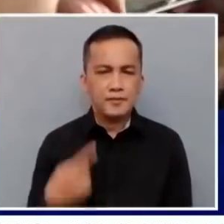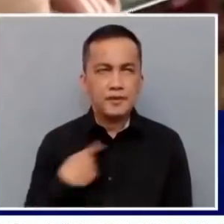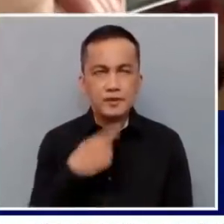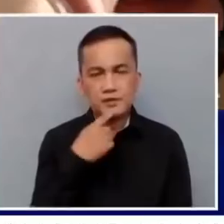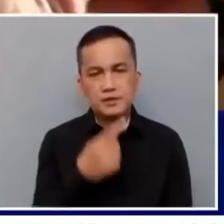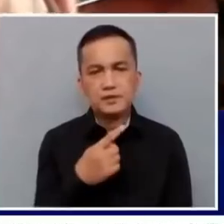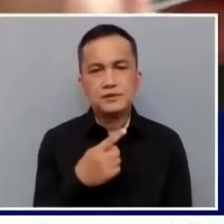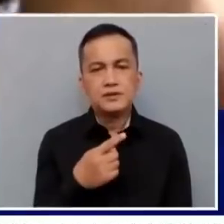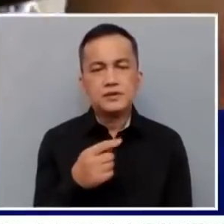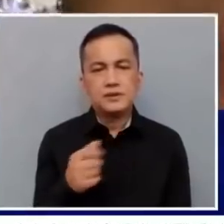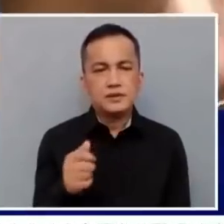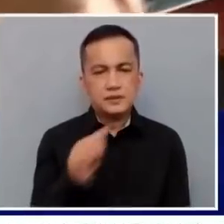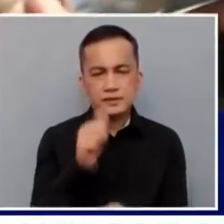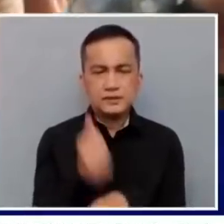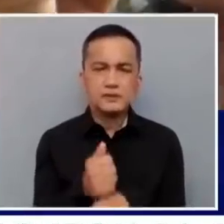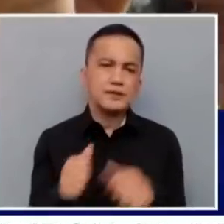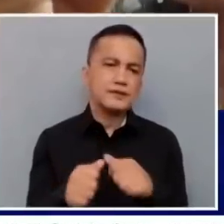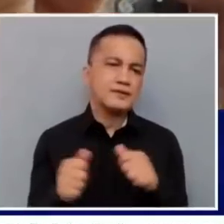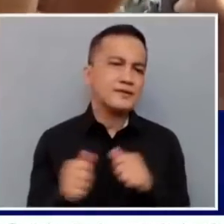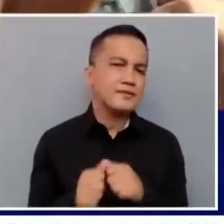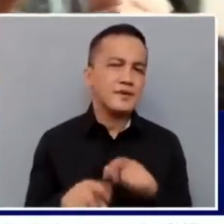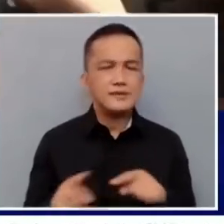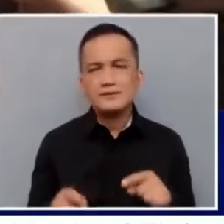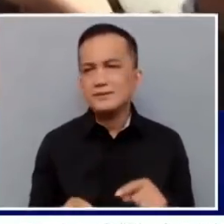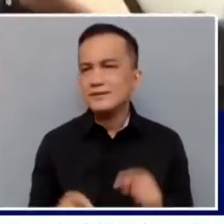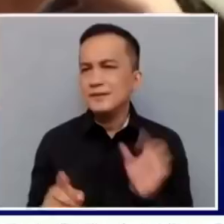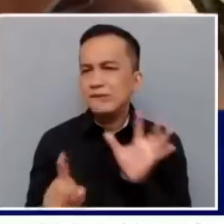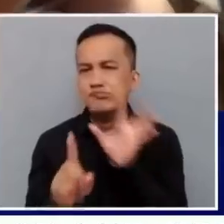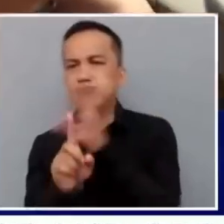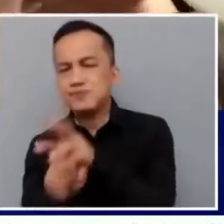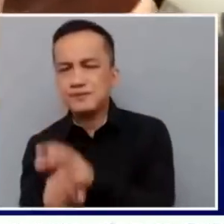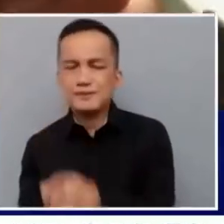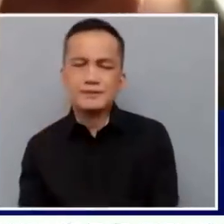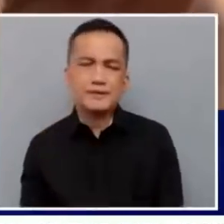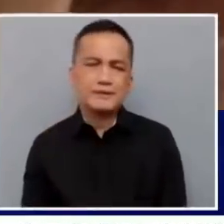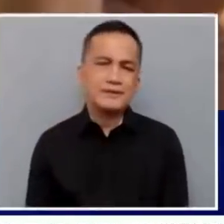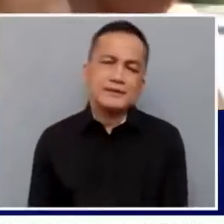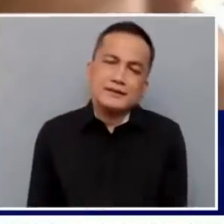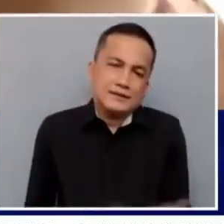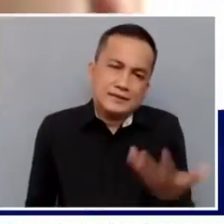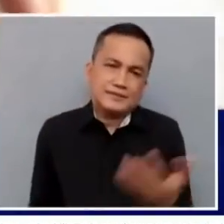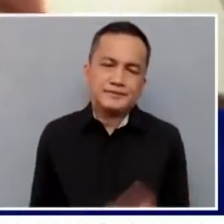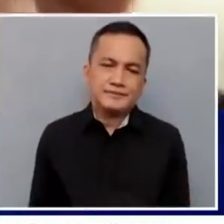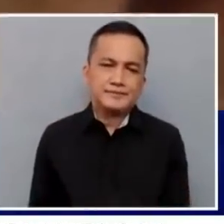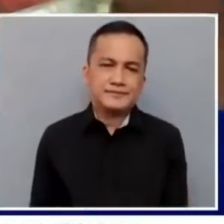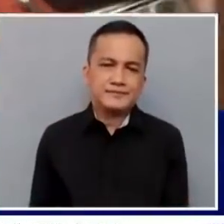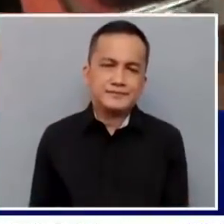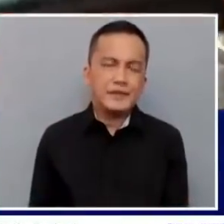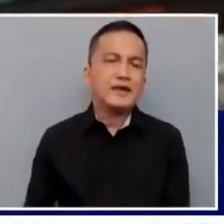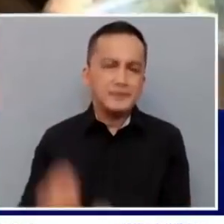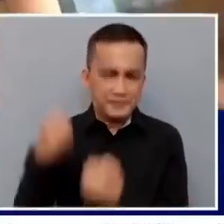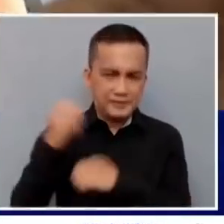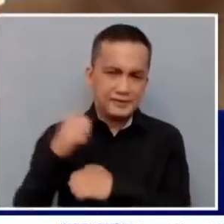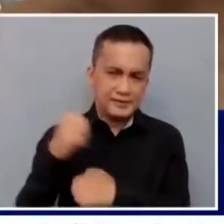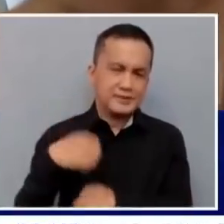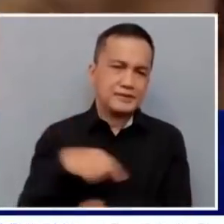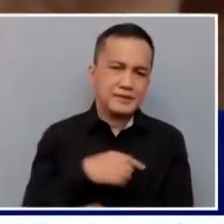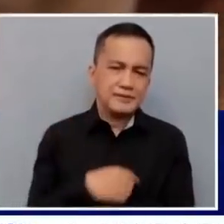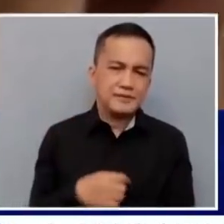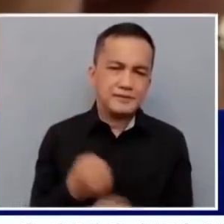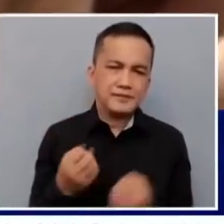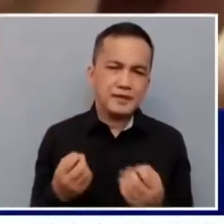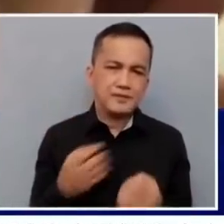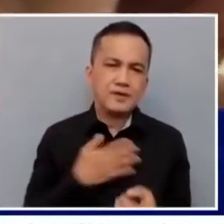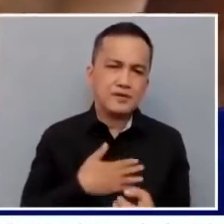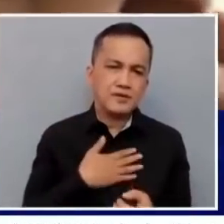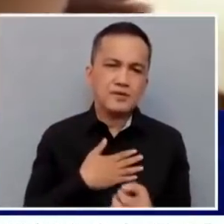designated na area eh. Kaso nung dumating si Mayor Sara, talagang nagkagulo, nagtakbuhan. Yun naman yung expected natin, lalo na maraming gusto